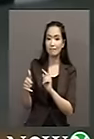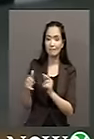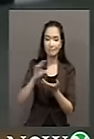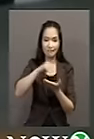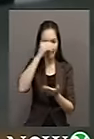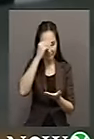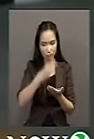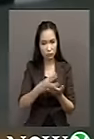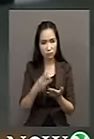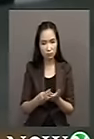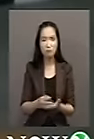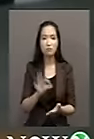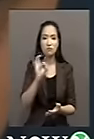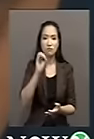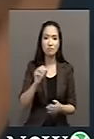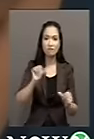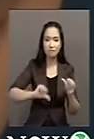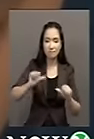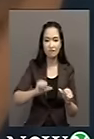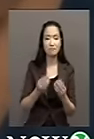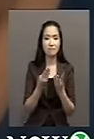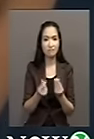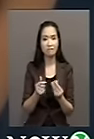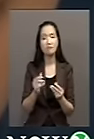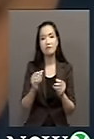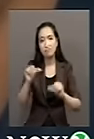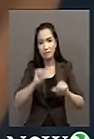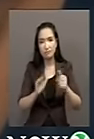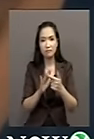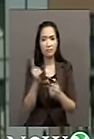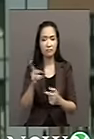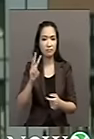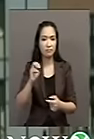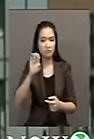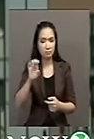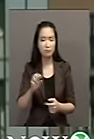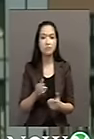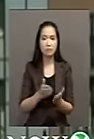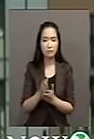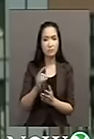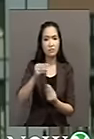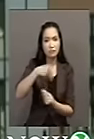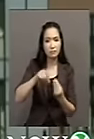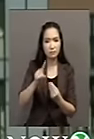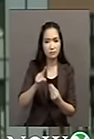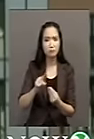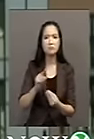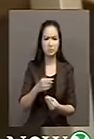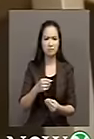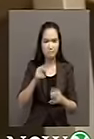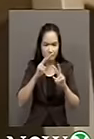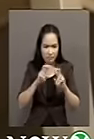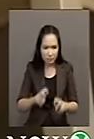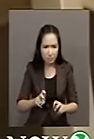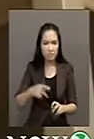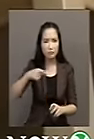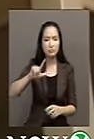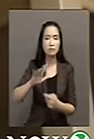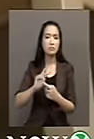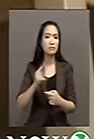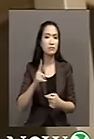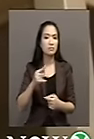ะเรียนวิชาฟิสิกส์เสริมด้วยวิชาคณิตศาสตร์เคมีและเศรษฐศาสตร์และยังบอกว่าอยากศึกษาพลังงานทางเลือกอีกวิชาแม้